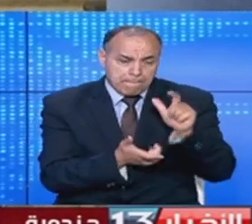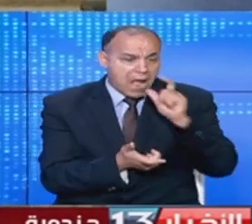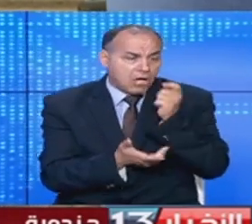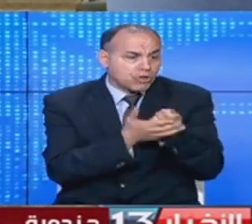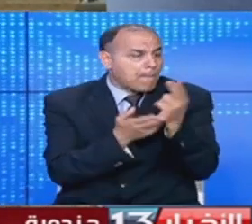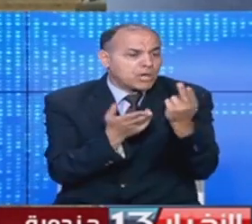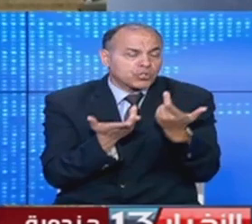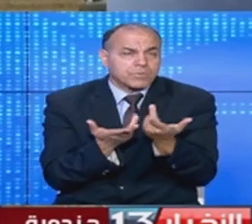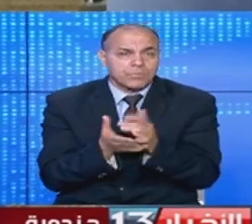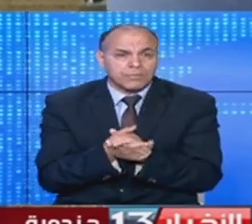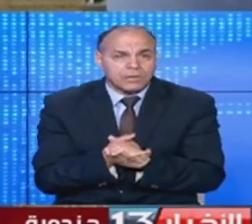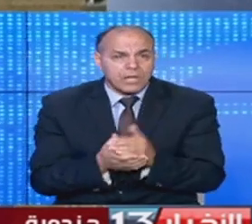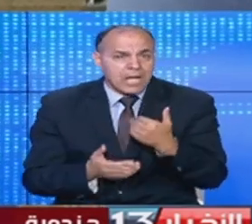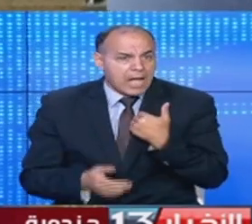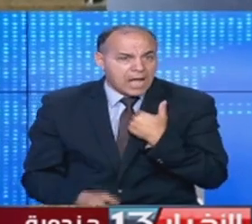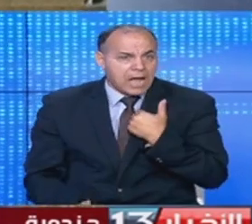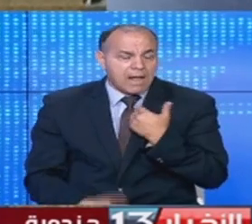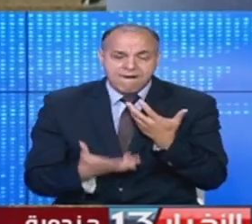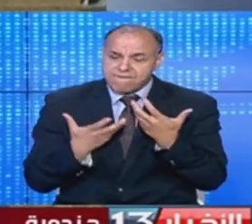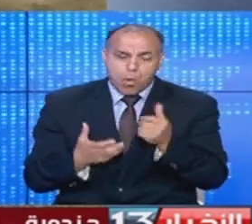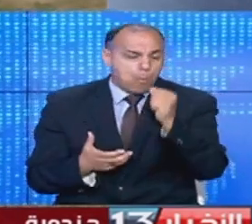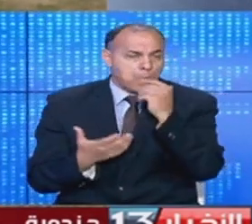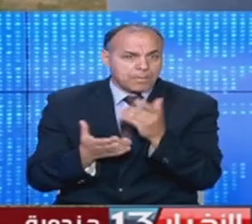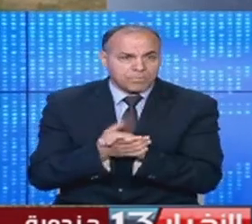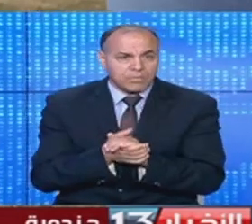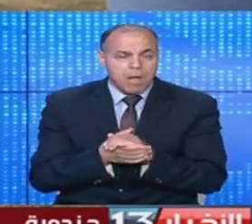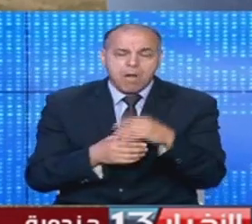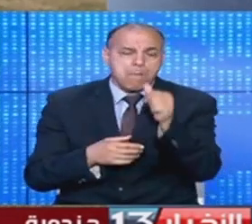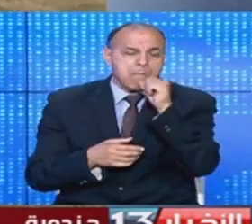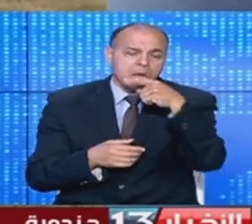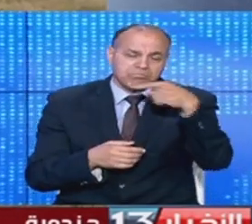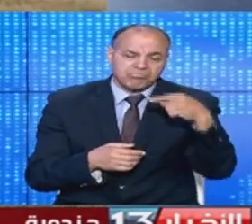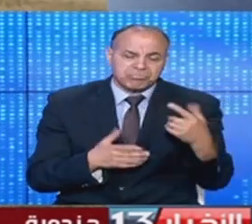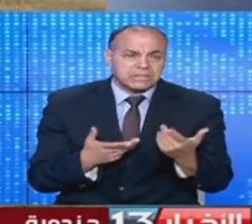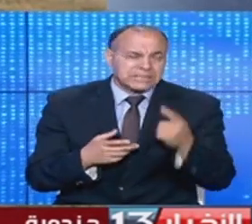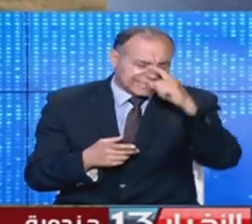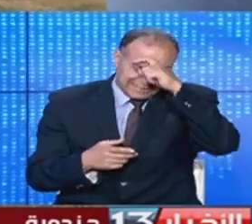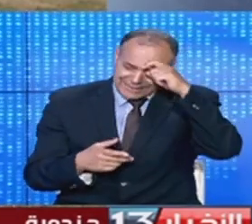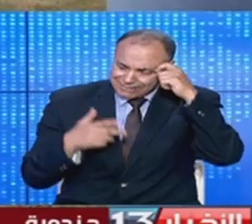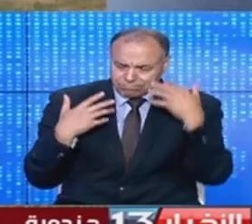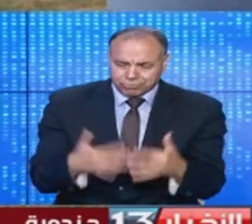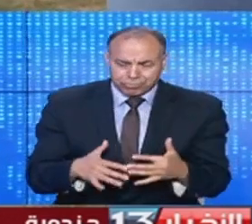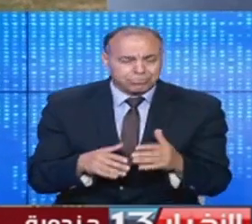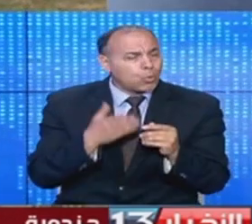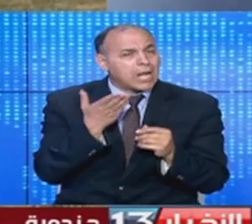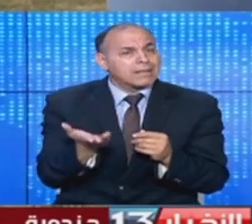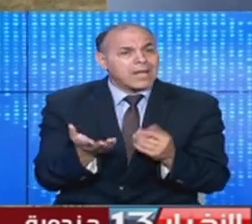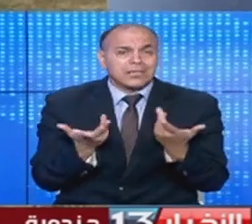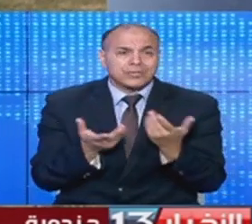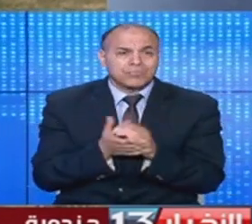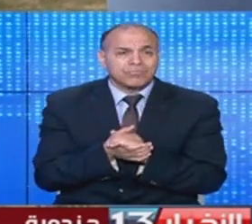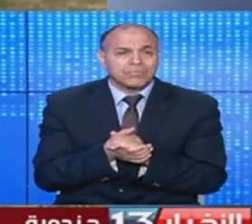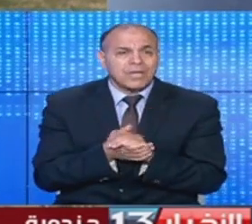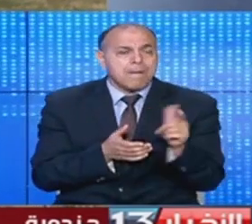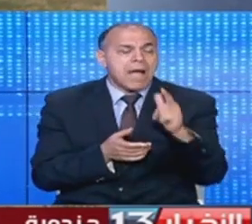ماء عنا نحلى لهنا نحن محتاجين ماء أقسين ماء شراب نعاني معاناة كبيرة